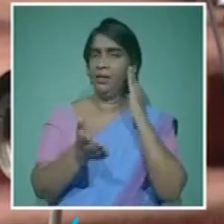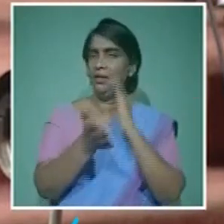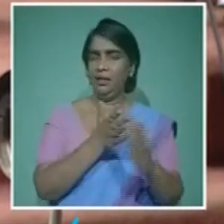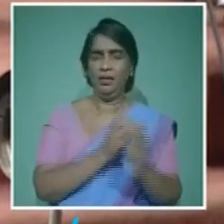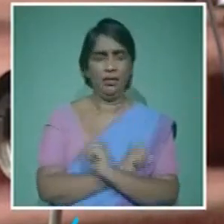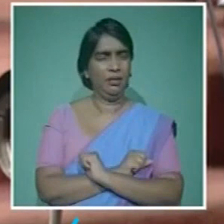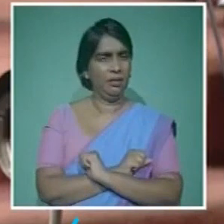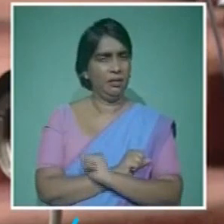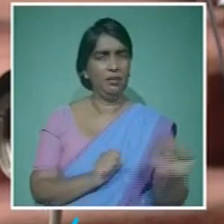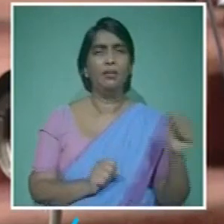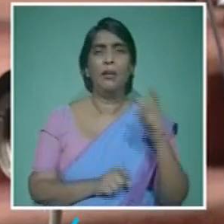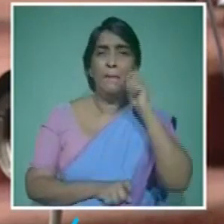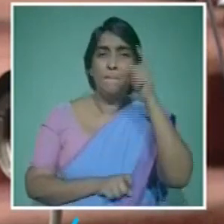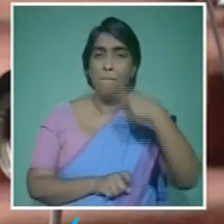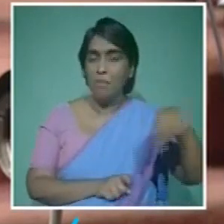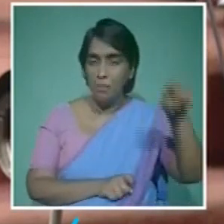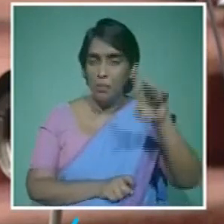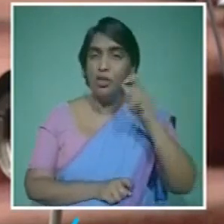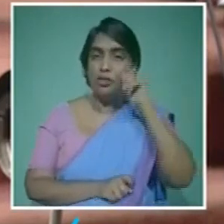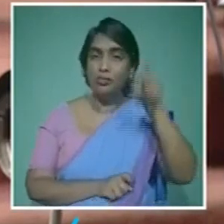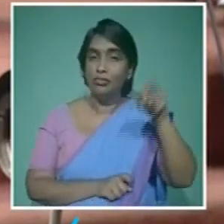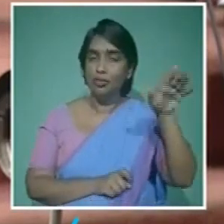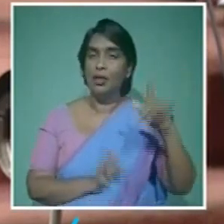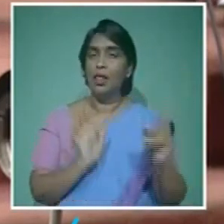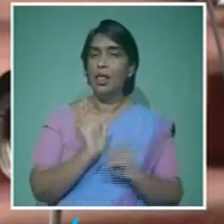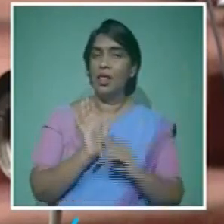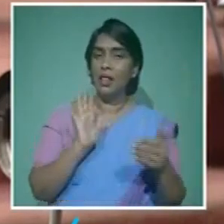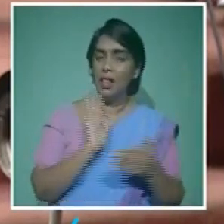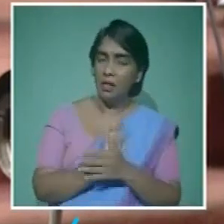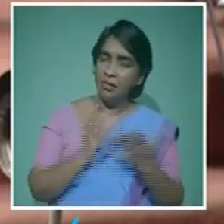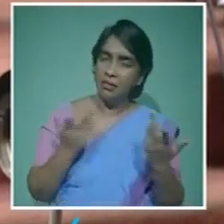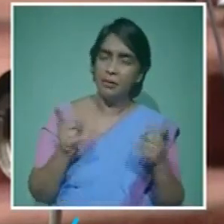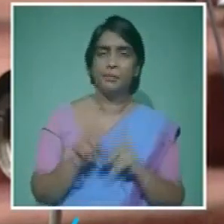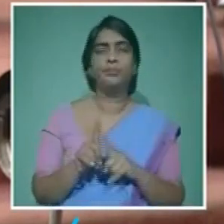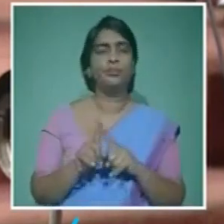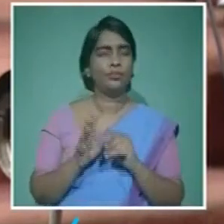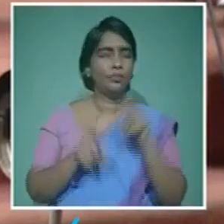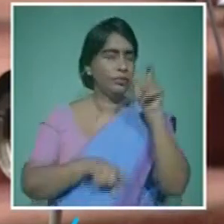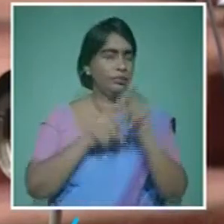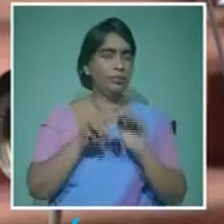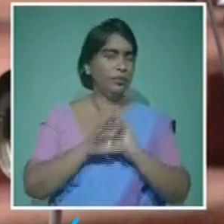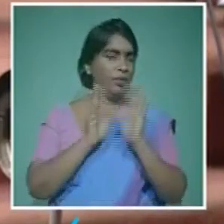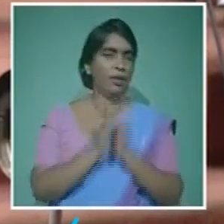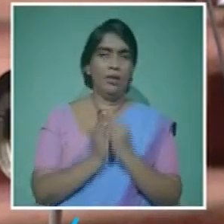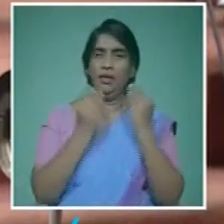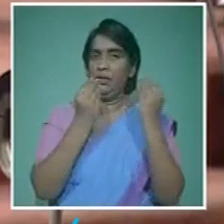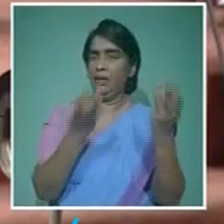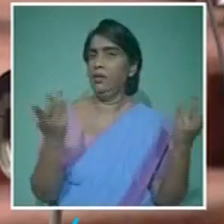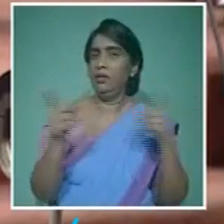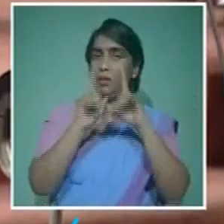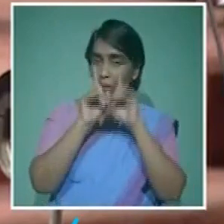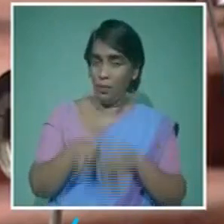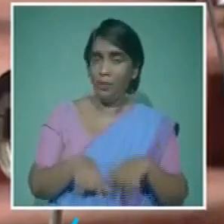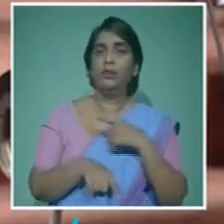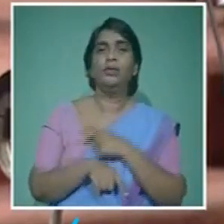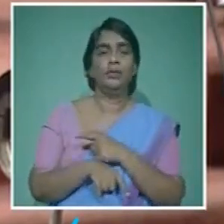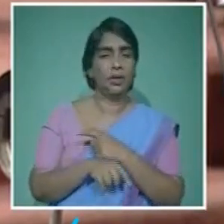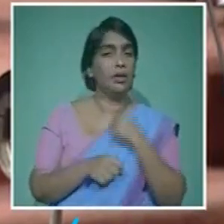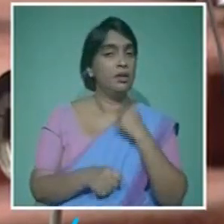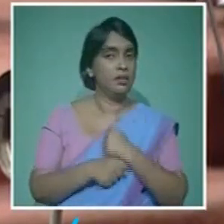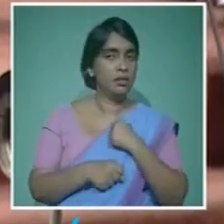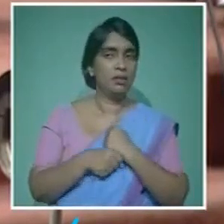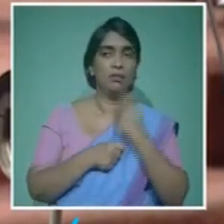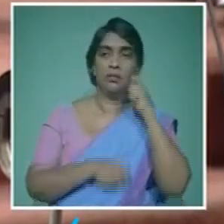அல்லது தொழிலாளி வர்க்கத்துக்கோ எவருக்குமே கொடுக்கவில்லை. இன்று இருக்கிற நிலையிலே இந்த அரச உத்தியோகத்தர்களை